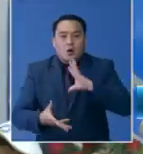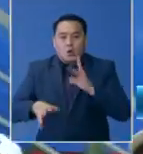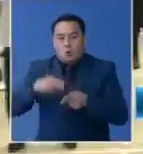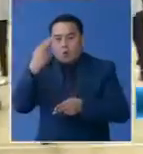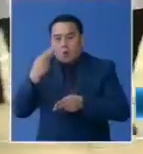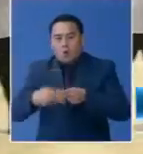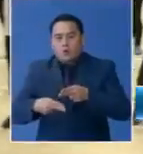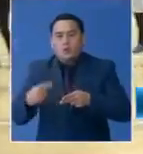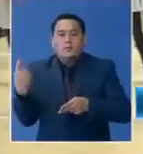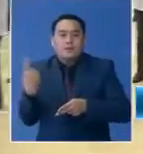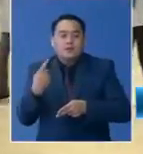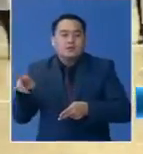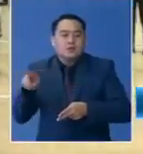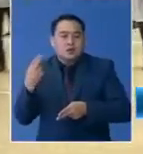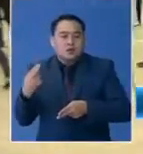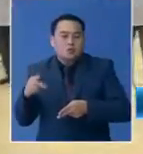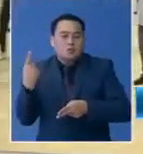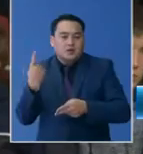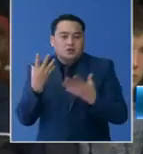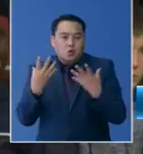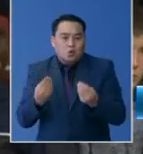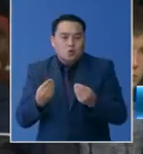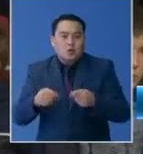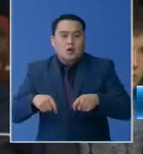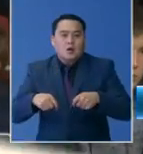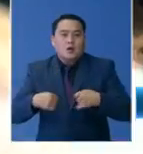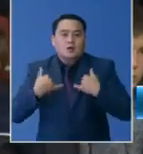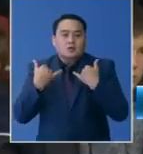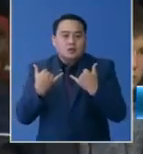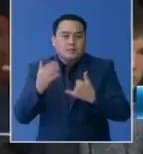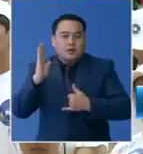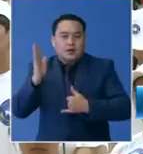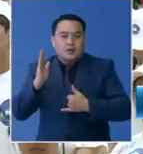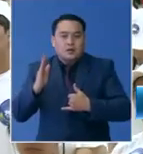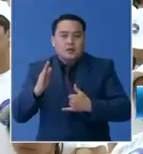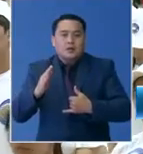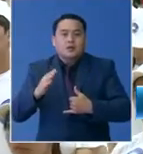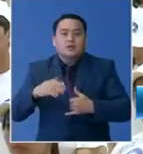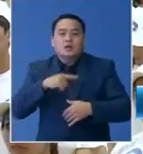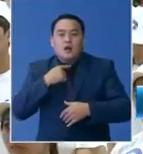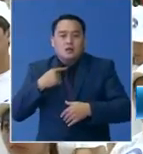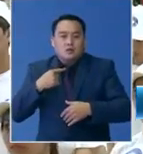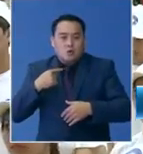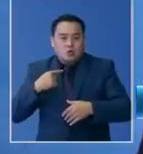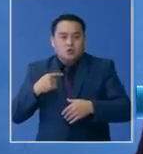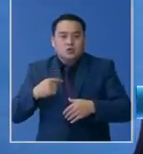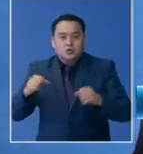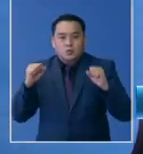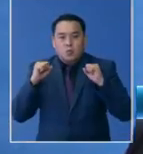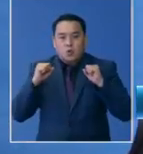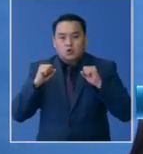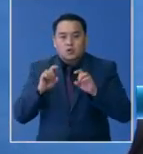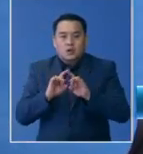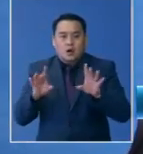тұңғыш президент күнінде шығарылады. Айта кетейін, бүгінгі форумда еліміздің мерейін үстем етіп жүрген жерлестеріміз бен спорт саңлақтары да сөз